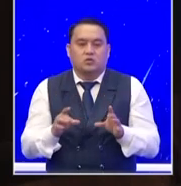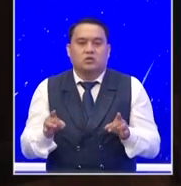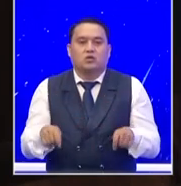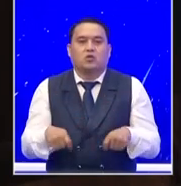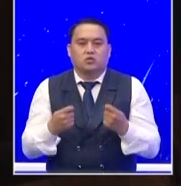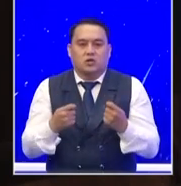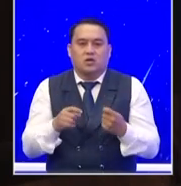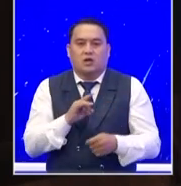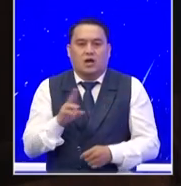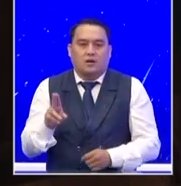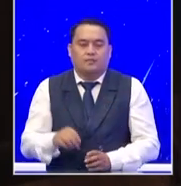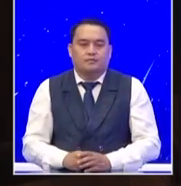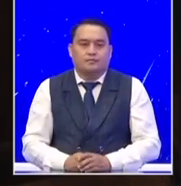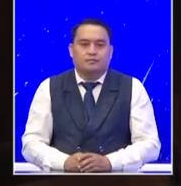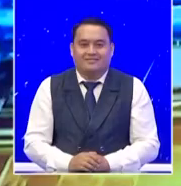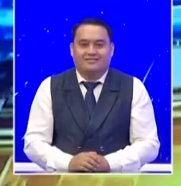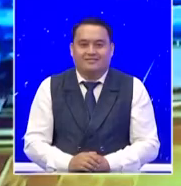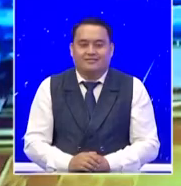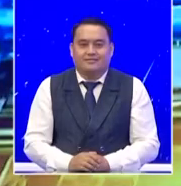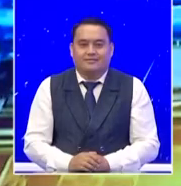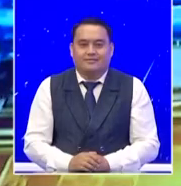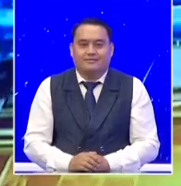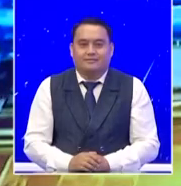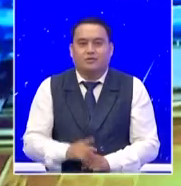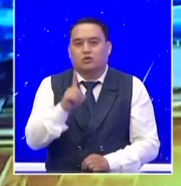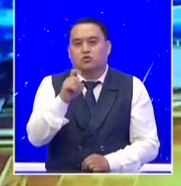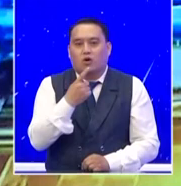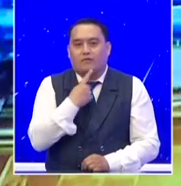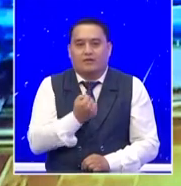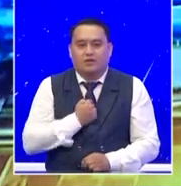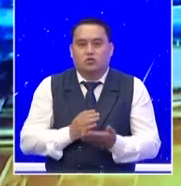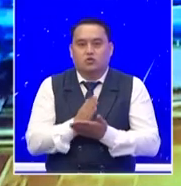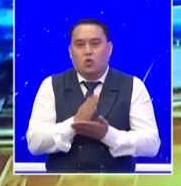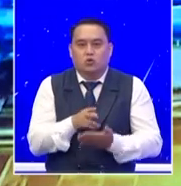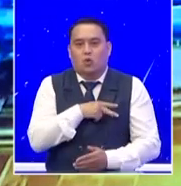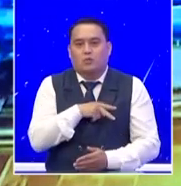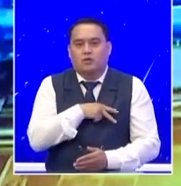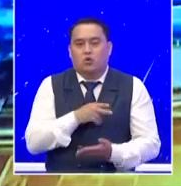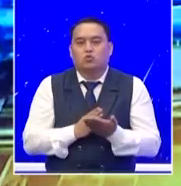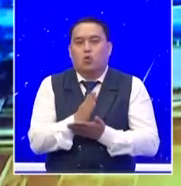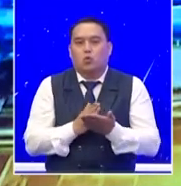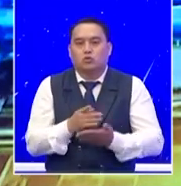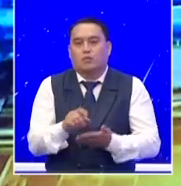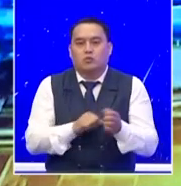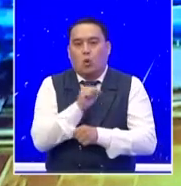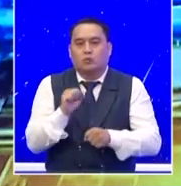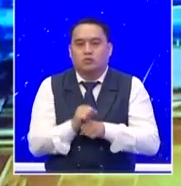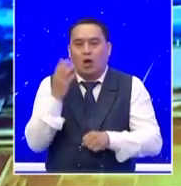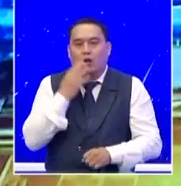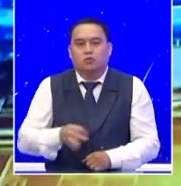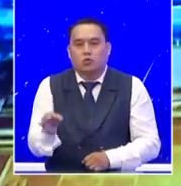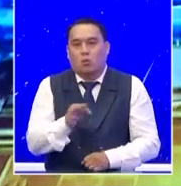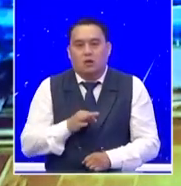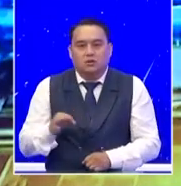административных правонарушениях Республики Казахстан. Около 100 военнослужащих поощрены за службу на блокпостах в Алматинской